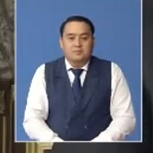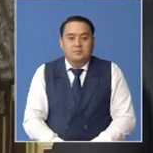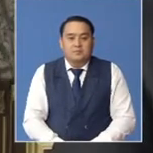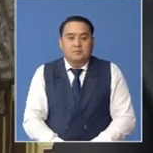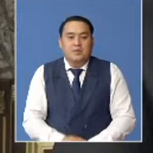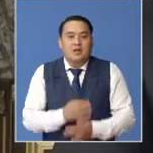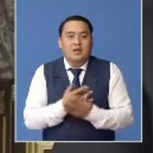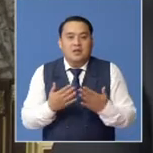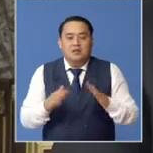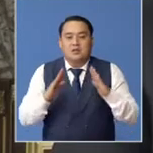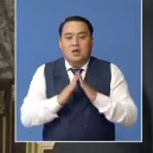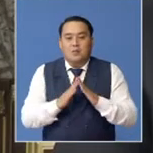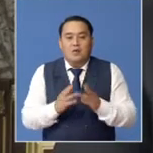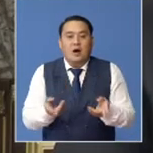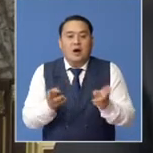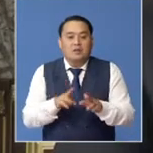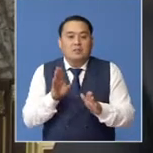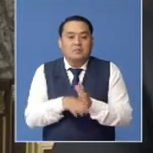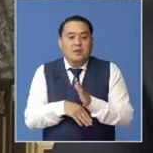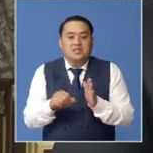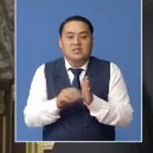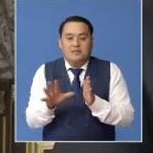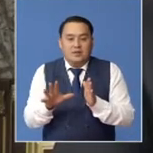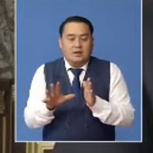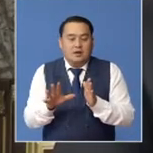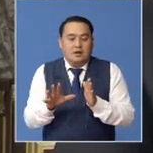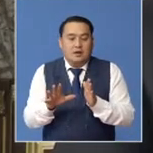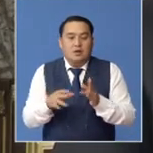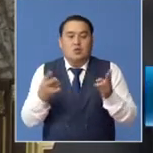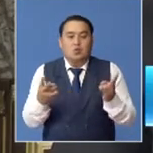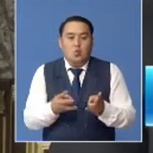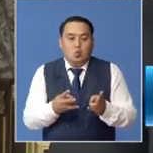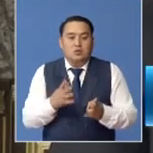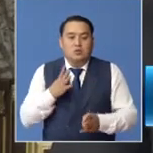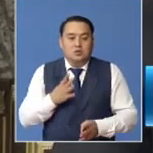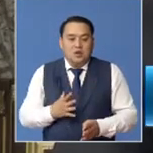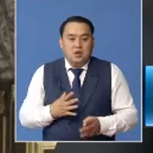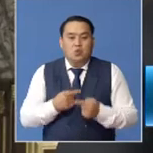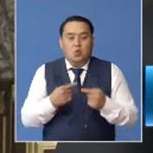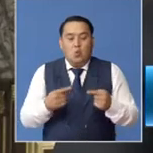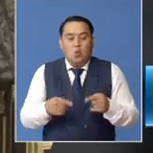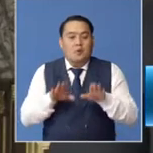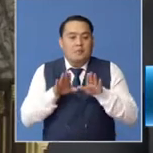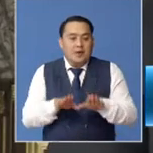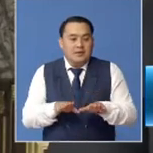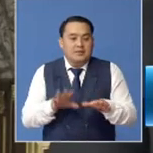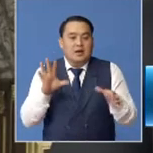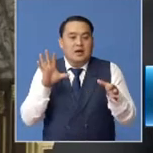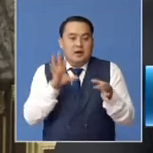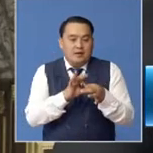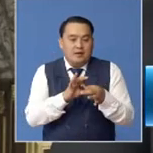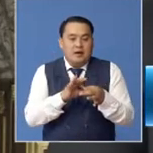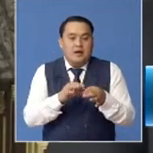Несколько домов остались без трансформатора. Они были вынуждены тянуть с другого точки. И